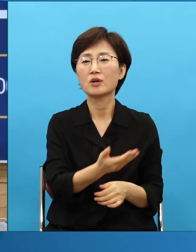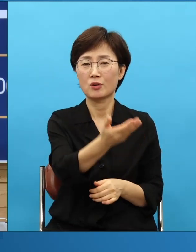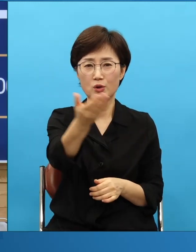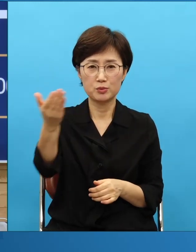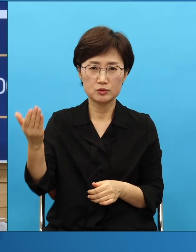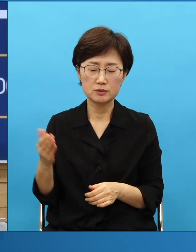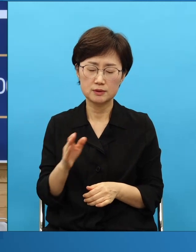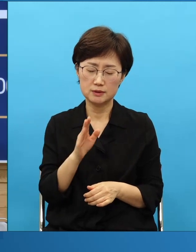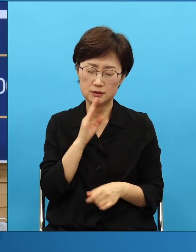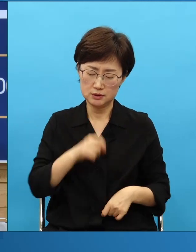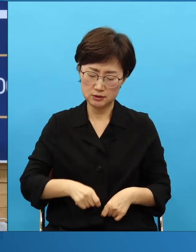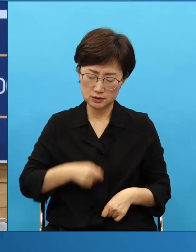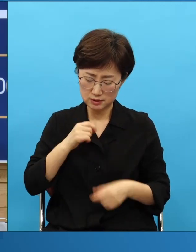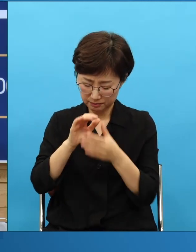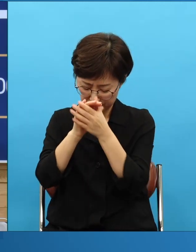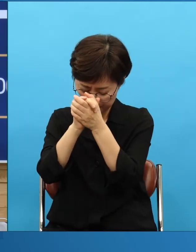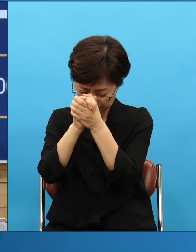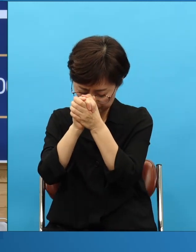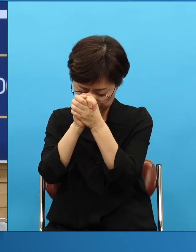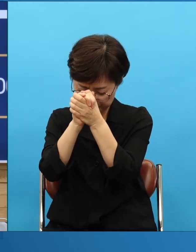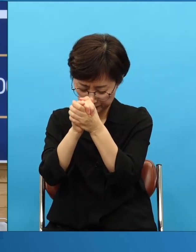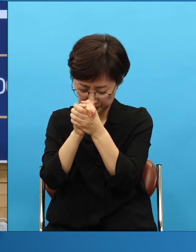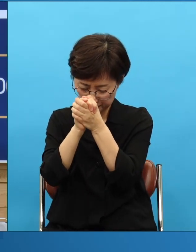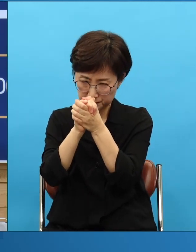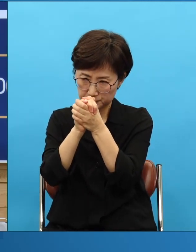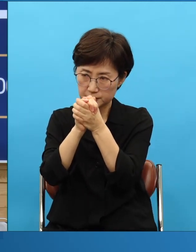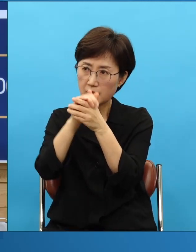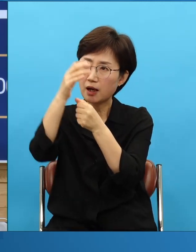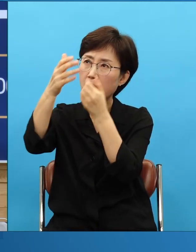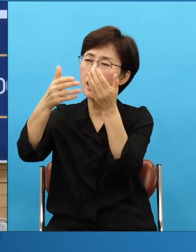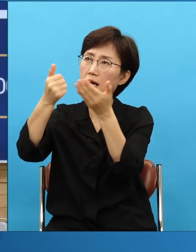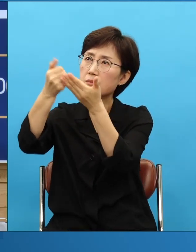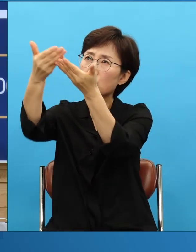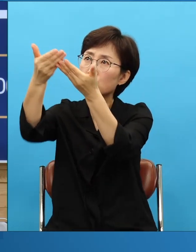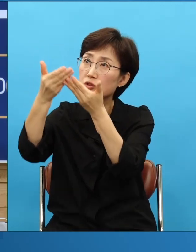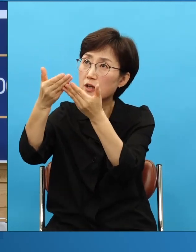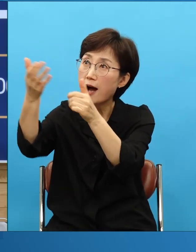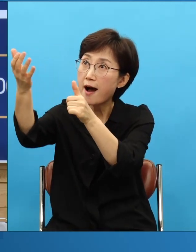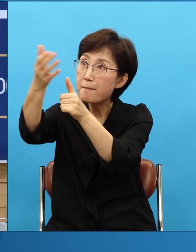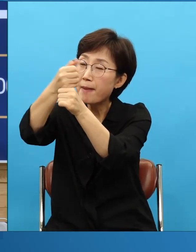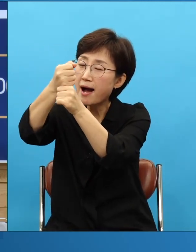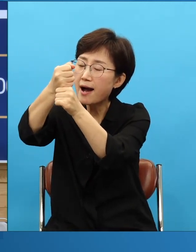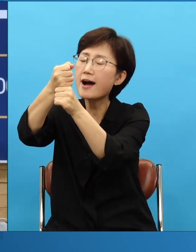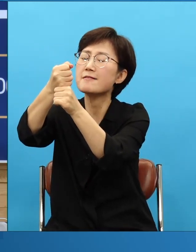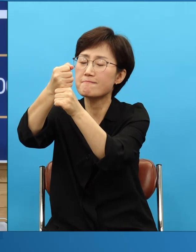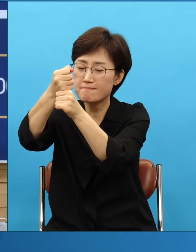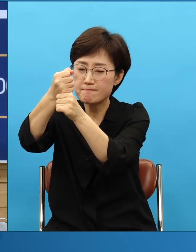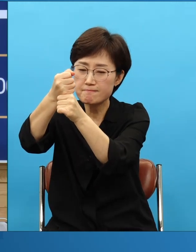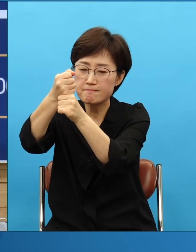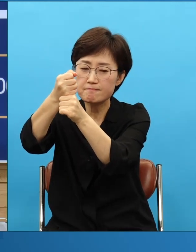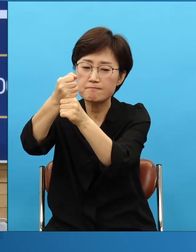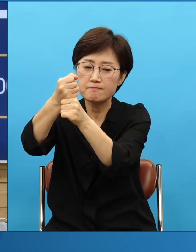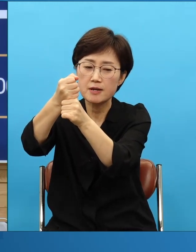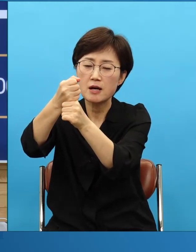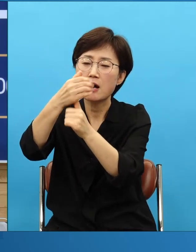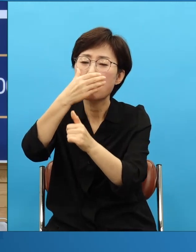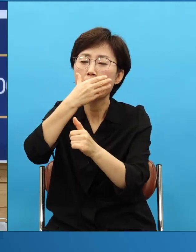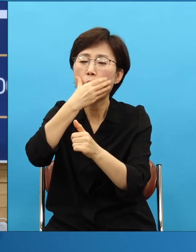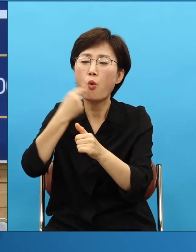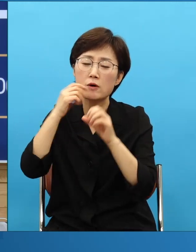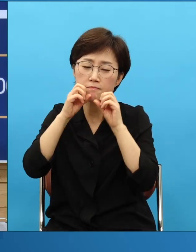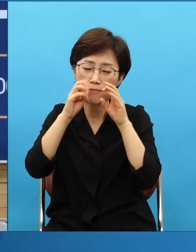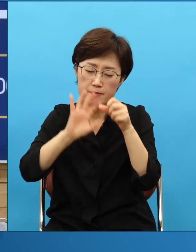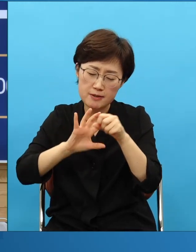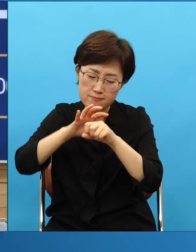정말 기도하셔서 May you truly pray, 하나님이 주시는 것 붙잡고 세계를 변화시켰는데 holding on to the things of God